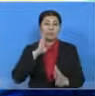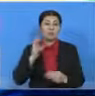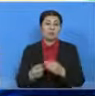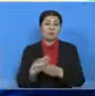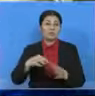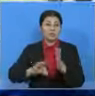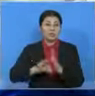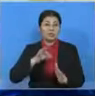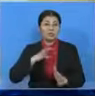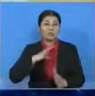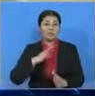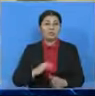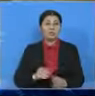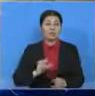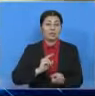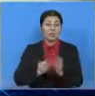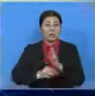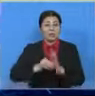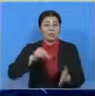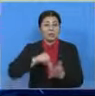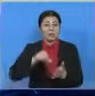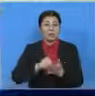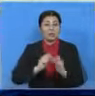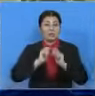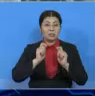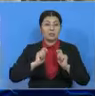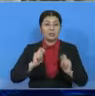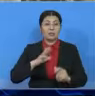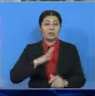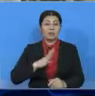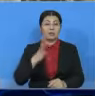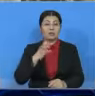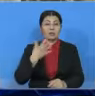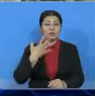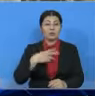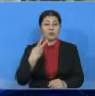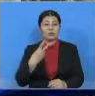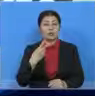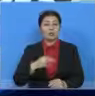өз таңдауын жасады. Референдум алғаш рет қатысқан оған сыйлық берілді. 552